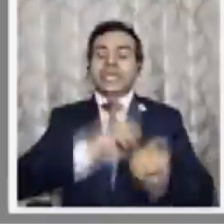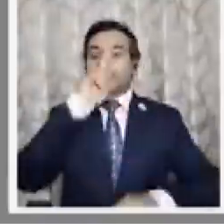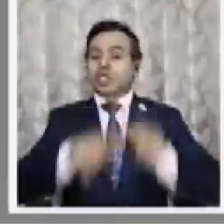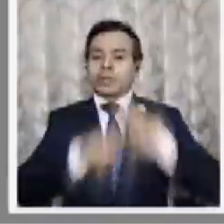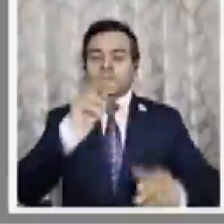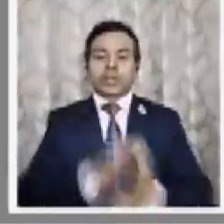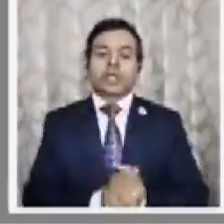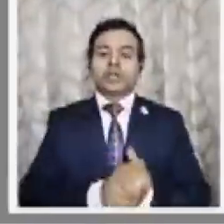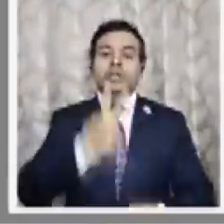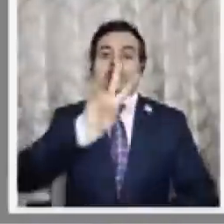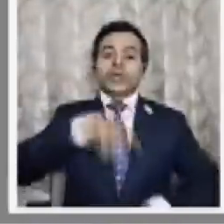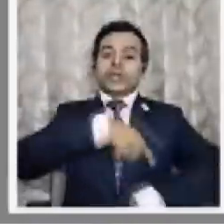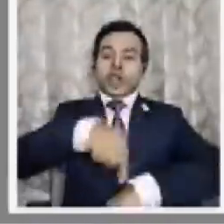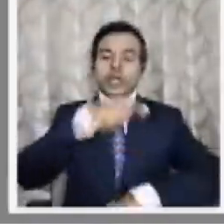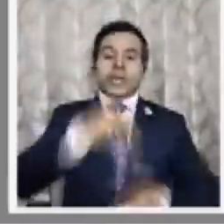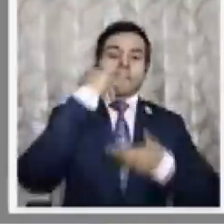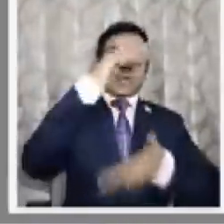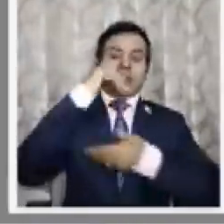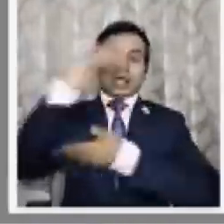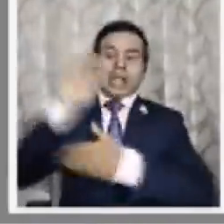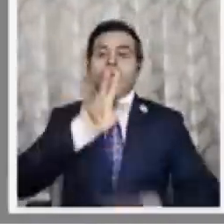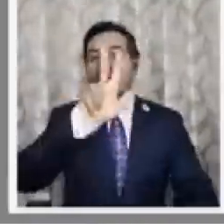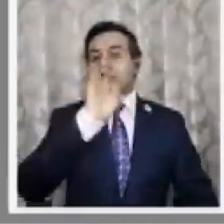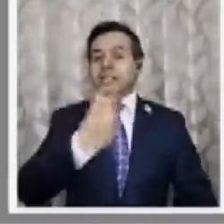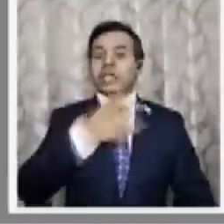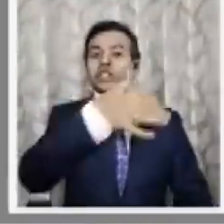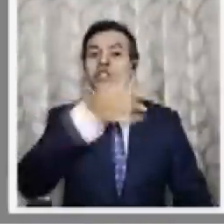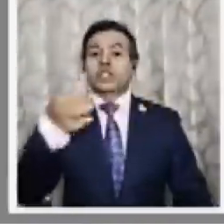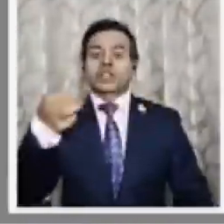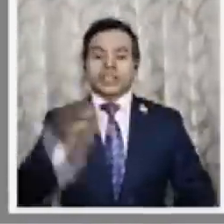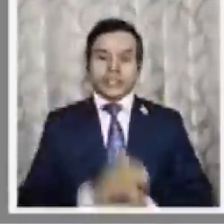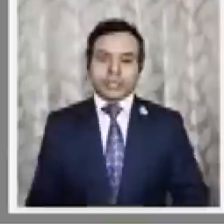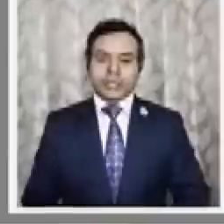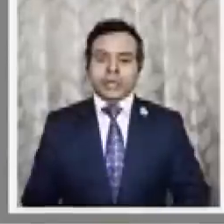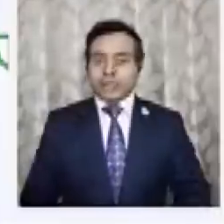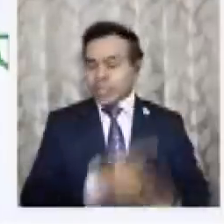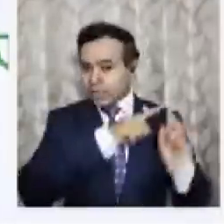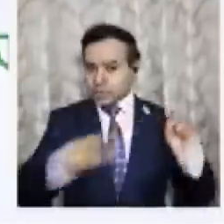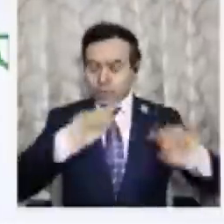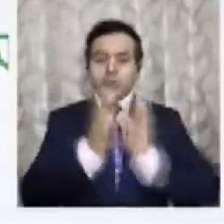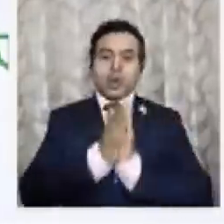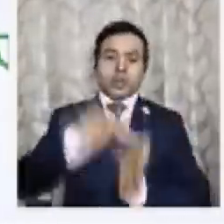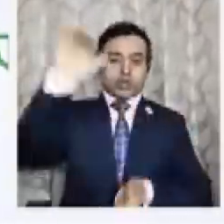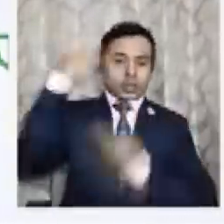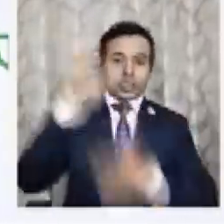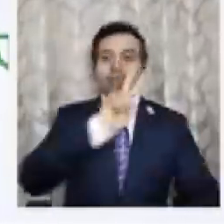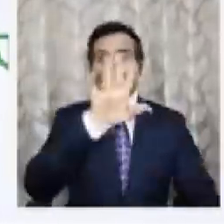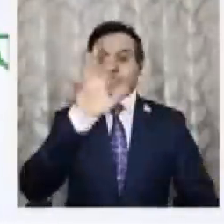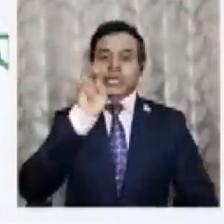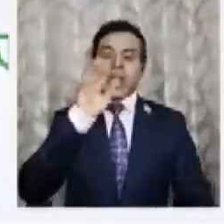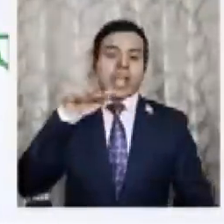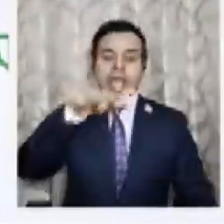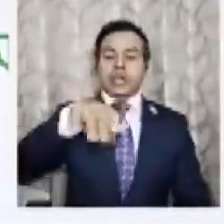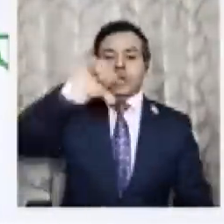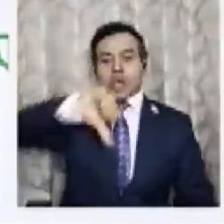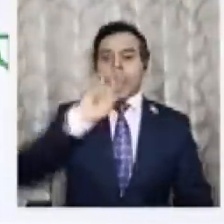সূত্র কেন্দ্রীয় ঔষধাগার স্বাস্থ্য অধিদপ্তরে 24 ঘন্টায় বিতরণ হয়েছে 8,600টি, এ